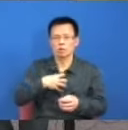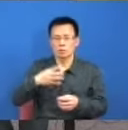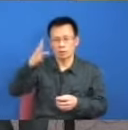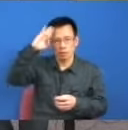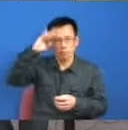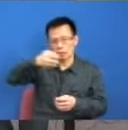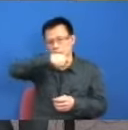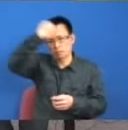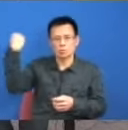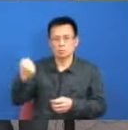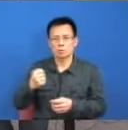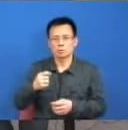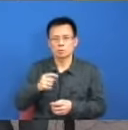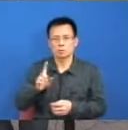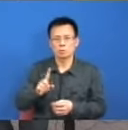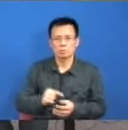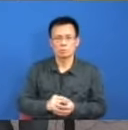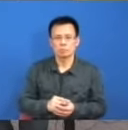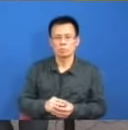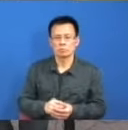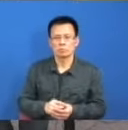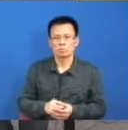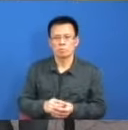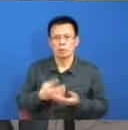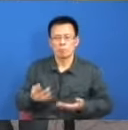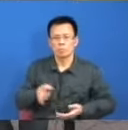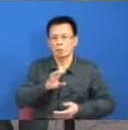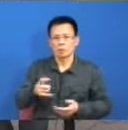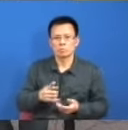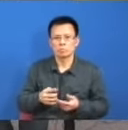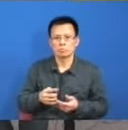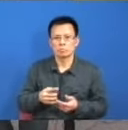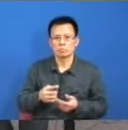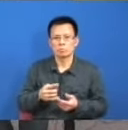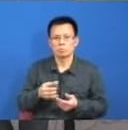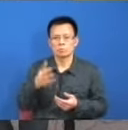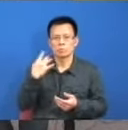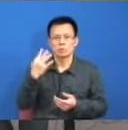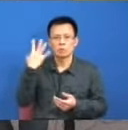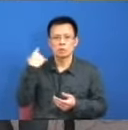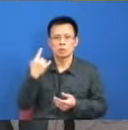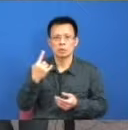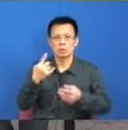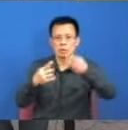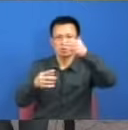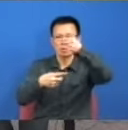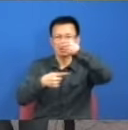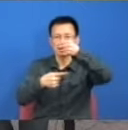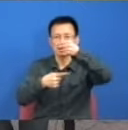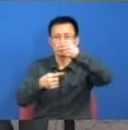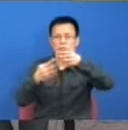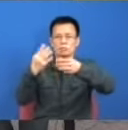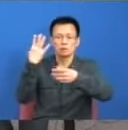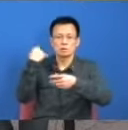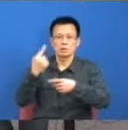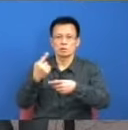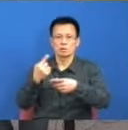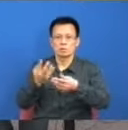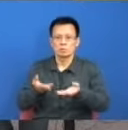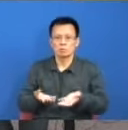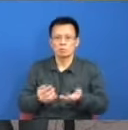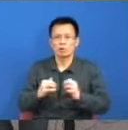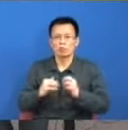我其實嗰啲面具就都唔係今年先出現㗎啦，係。其實你話七一都出現過， 高鐵上都有出現過喺立